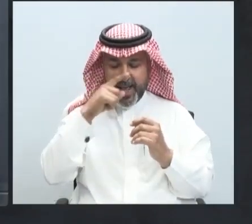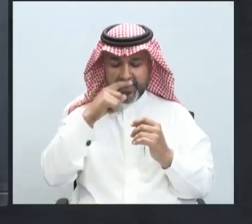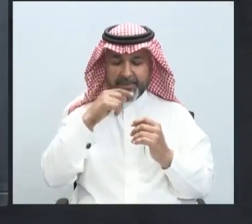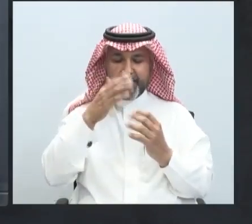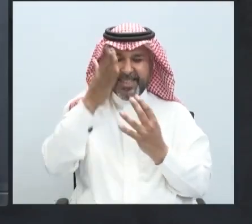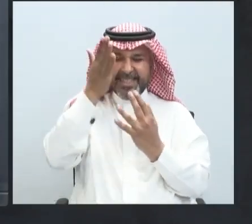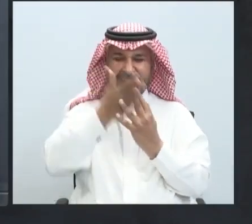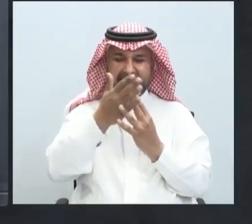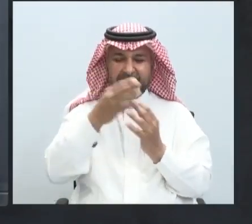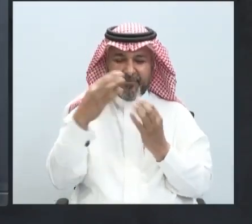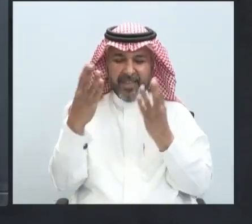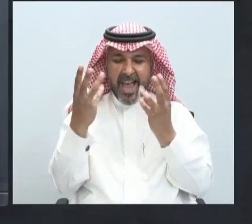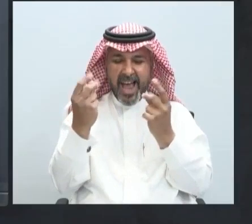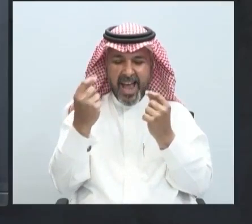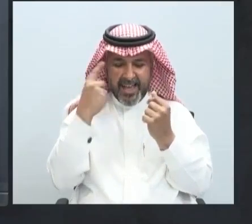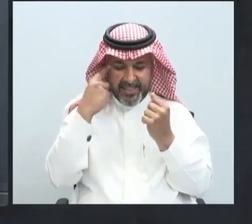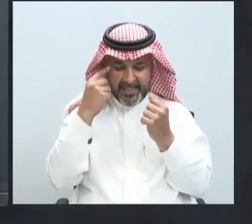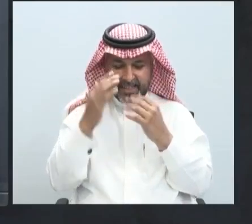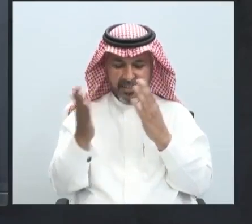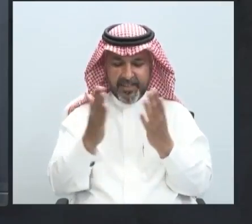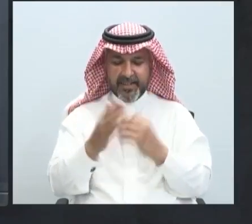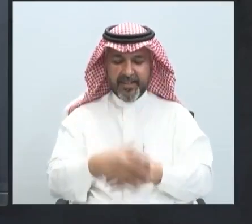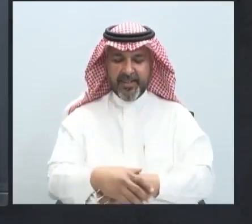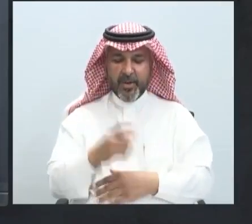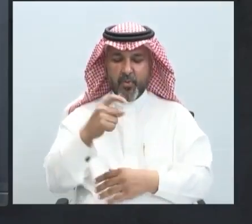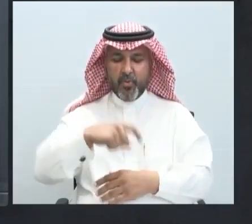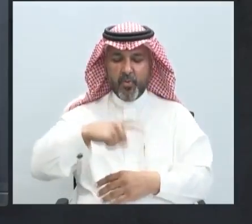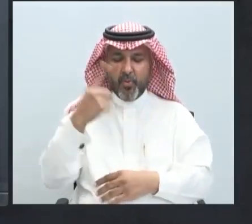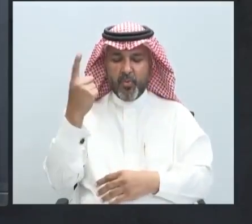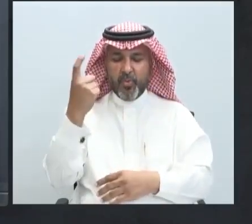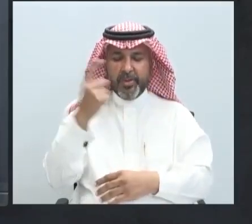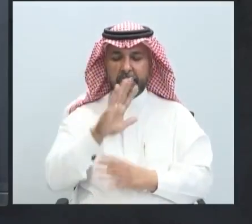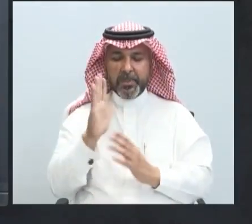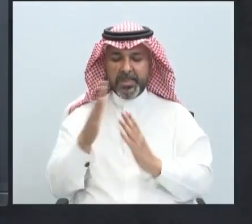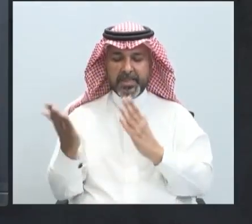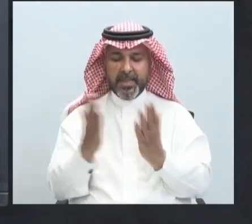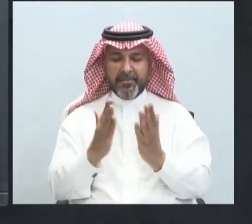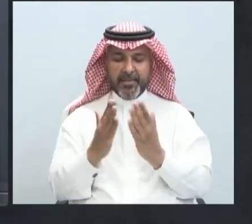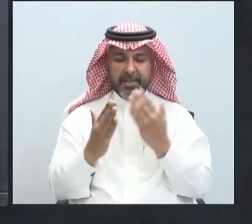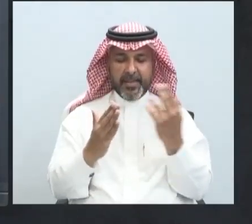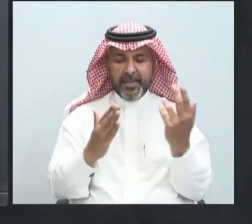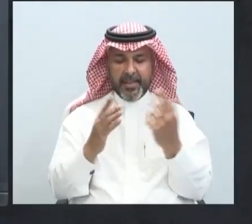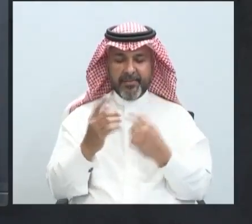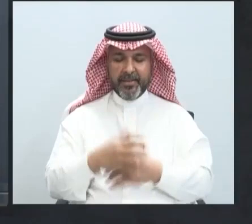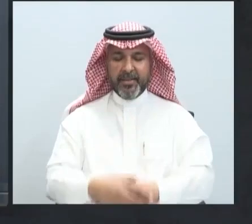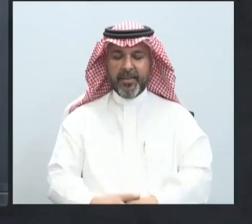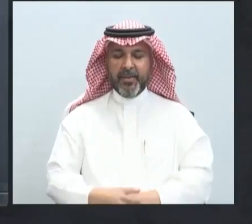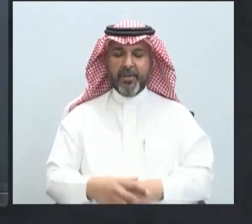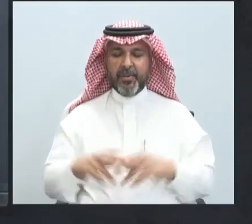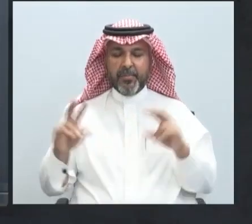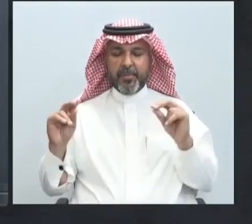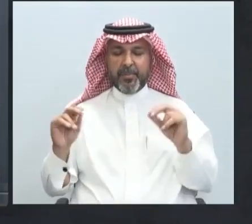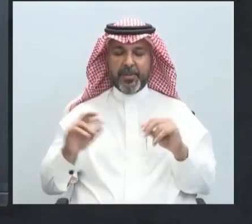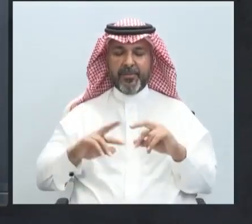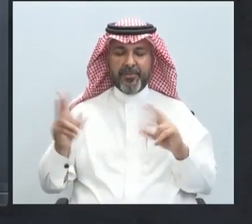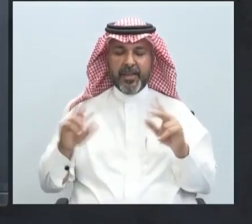بها نصف العدد بها خلايا احاديه المجموعه الكروموسوميه ولكن تملك كروموسومات متماثله لا